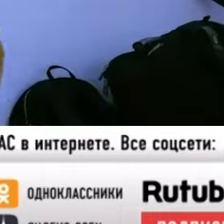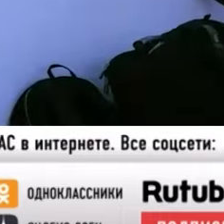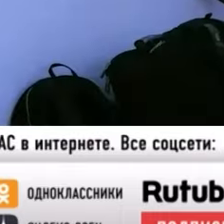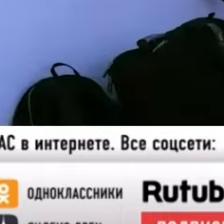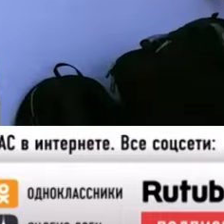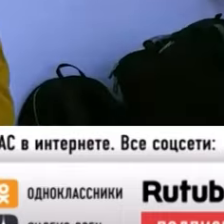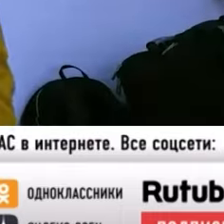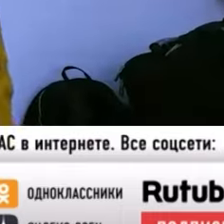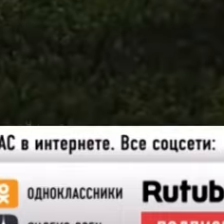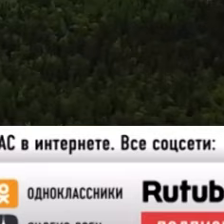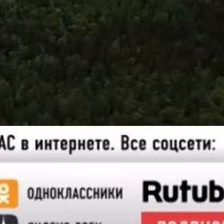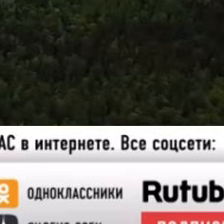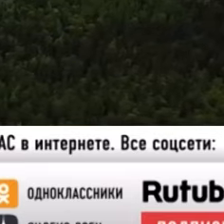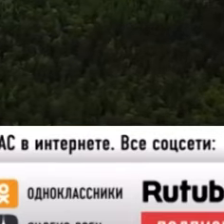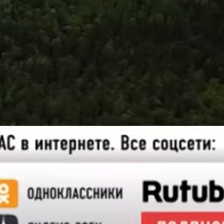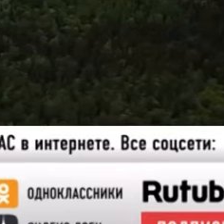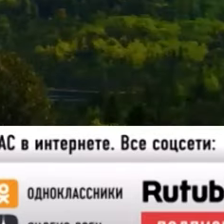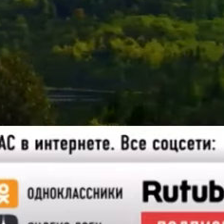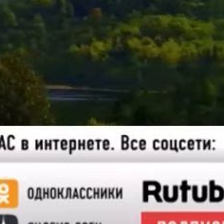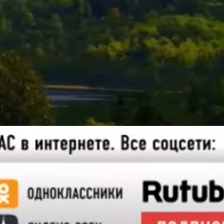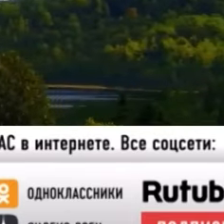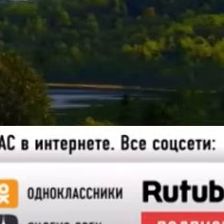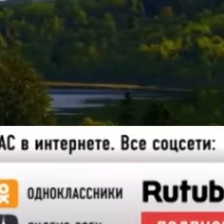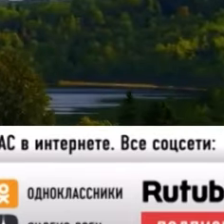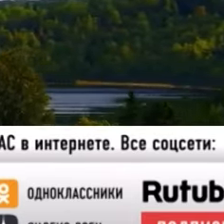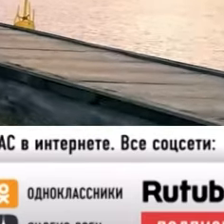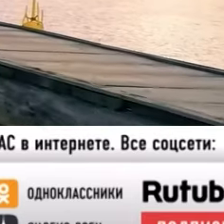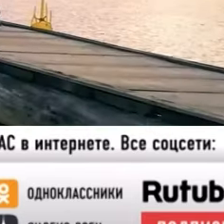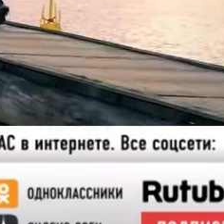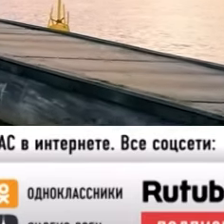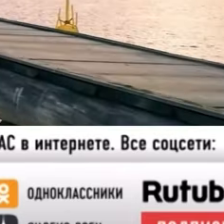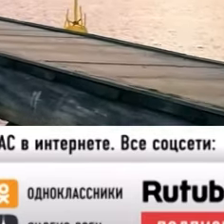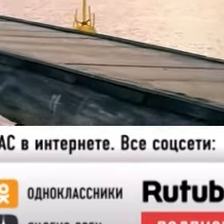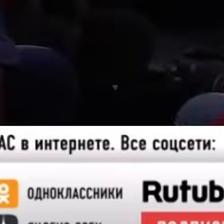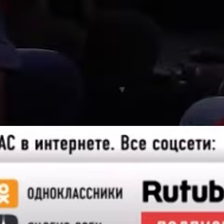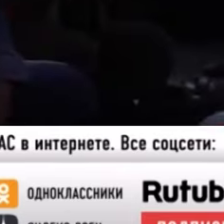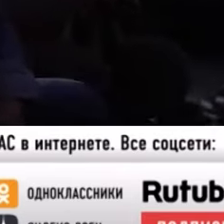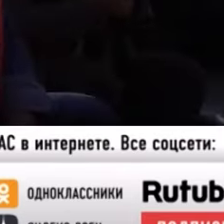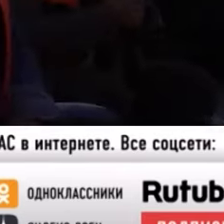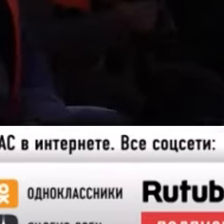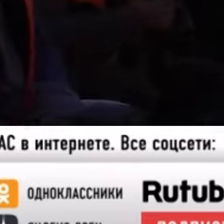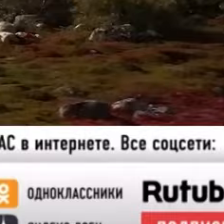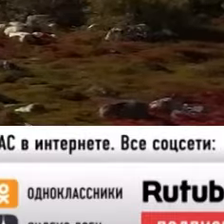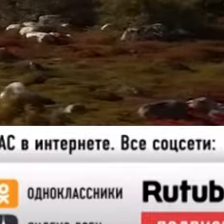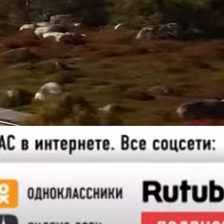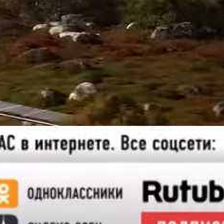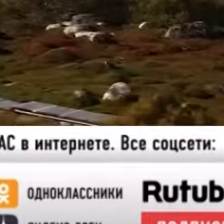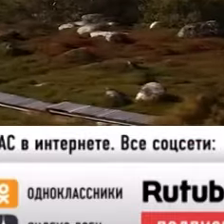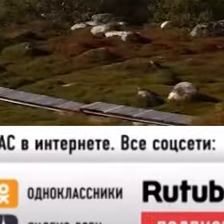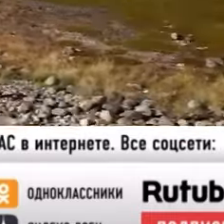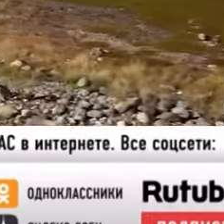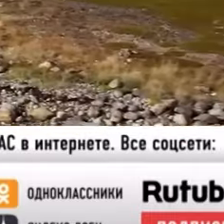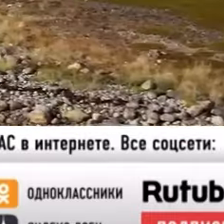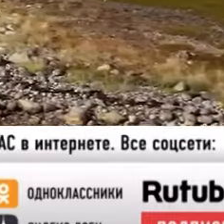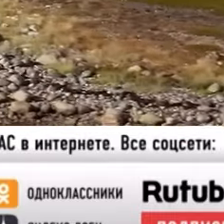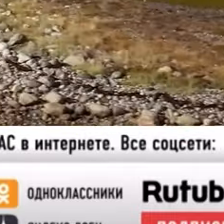идем на Анзер. Там вообще нет местного населения, живет только братья нескольких скитов. Это